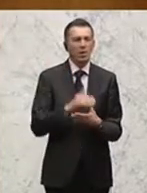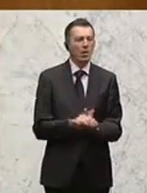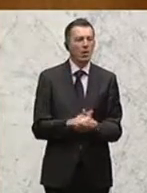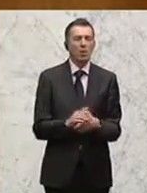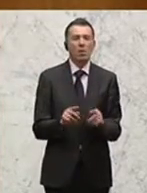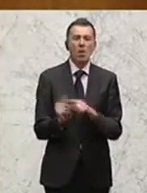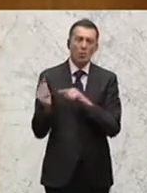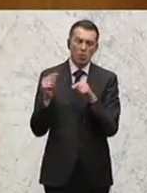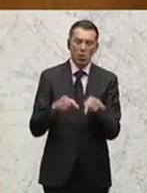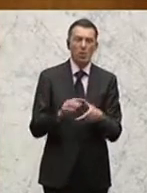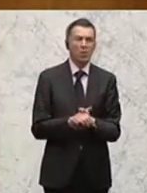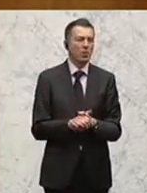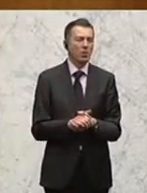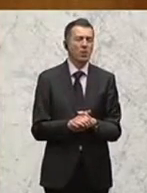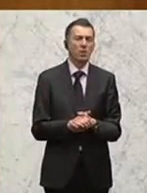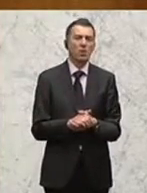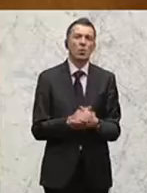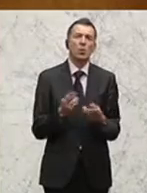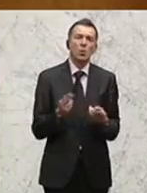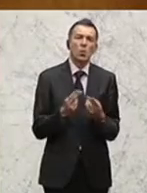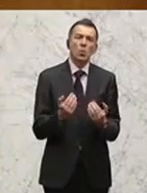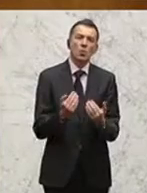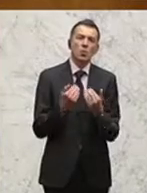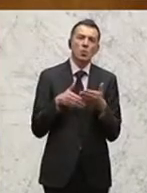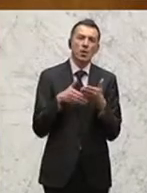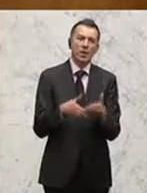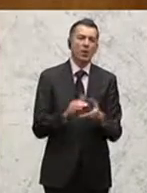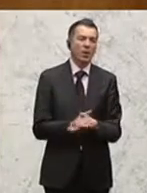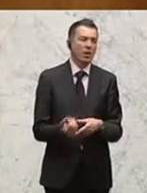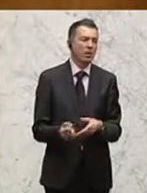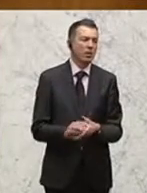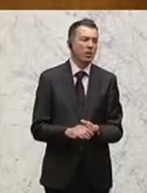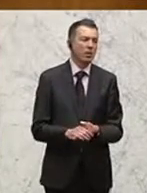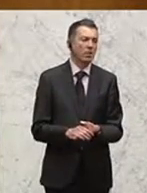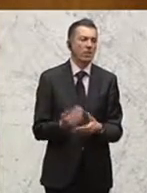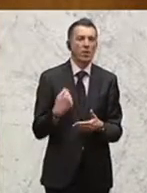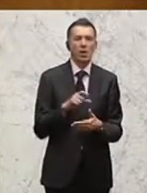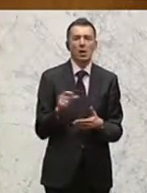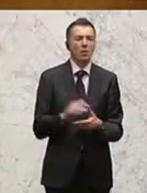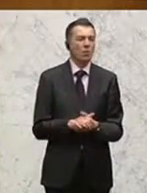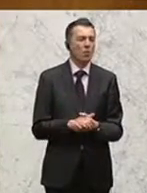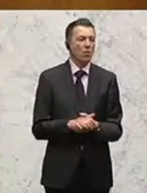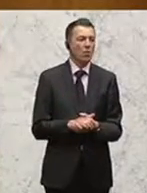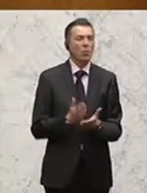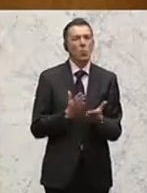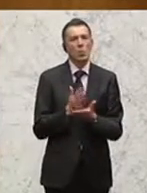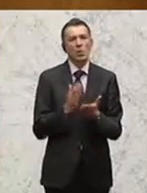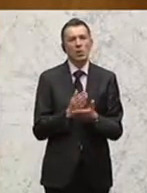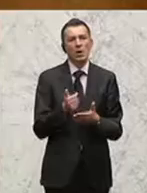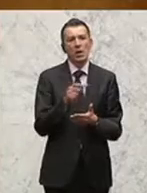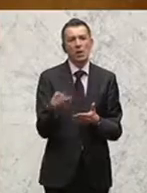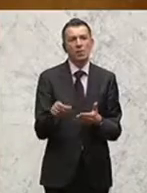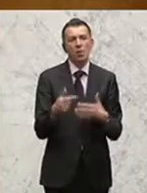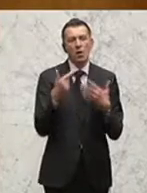die zu uns kommen und hier Schutz und Hilfe suchen. Allein in den letzten Wochen waren es durchschnittlich pro